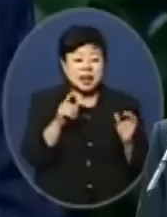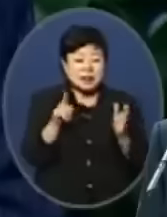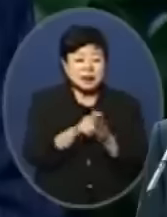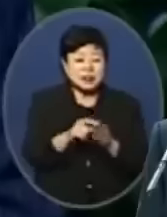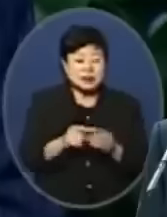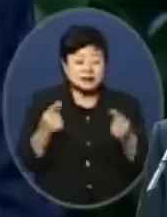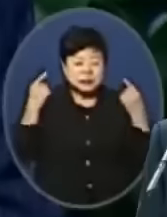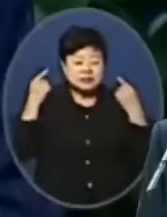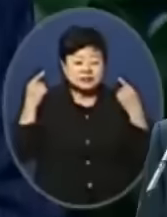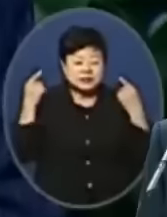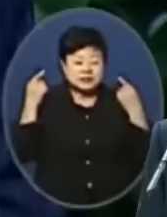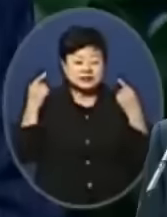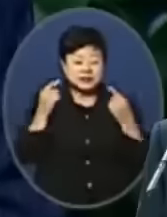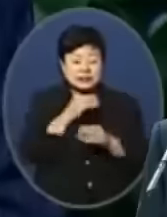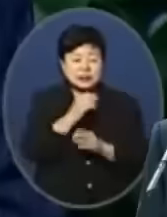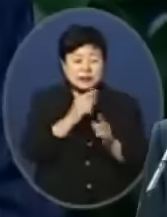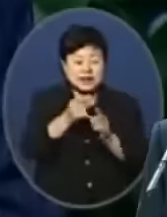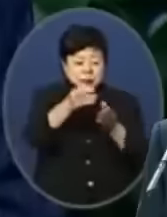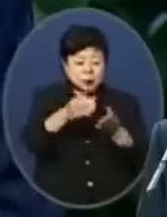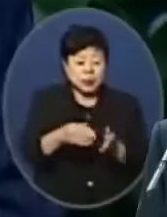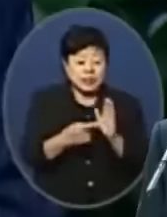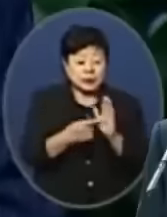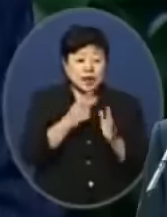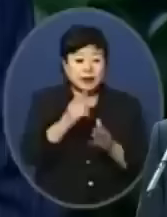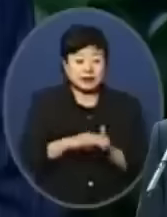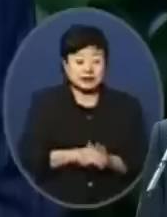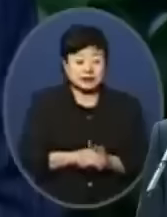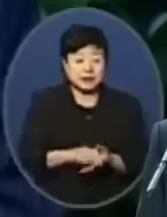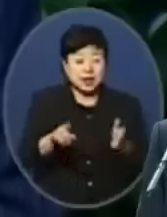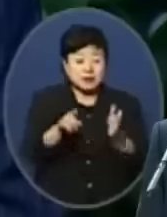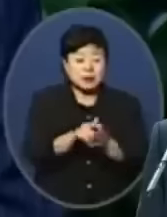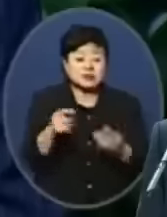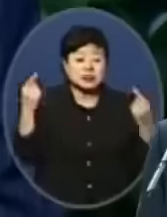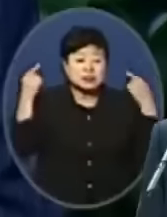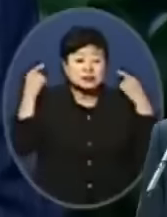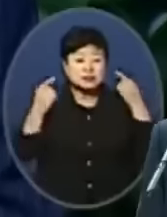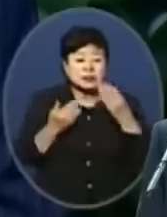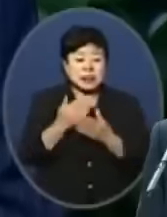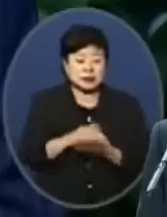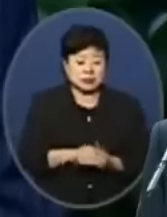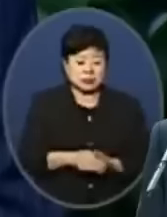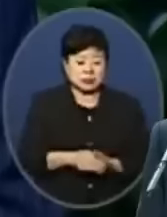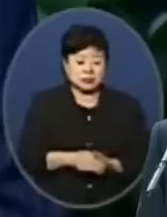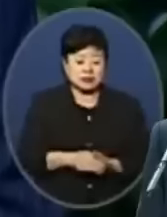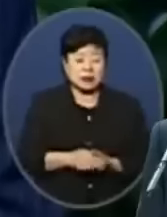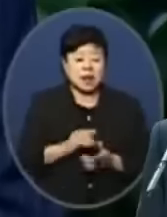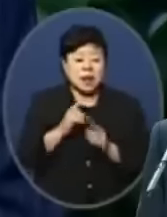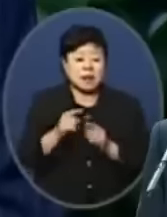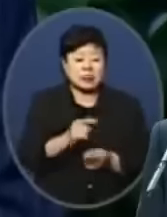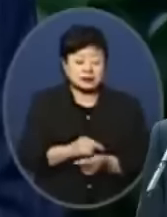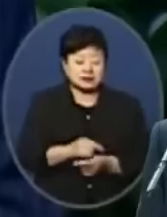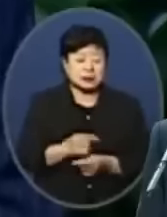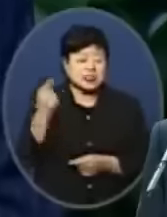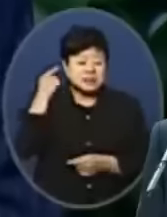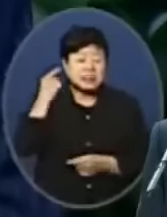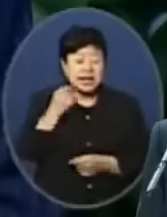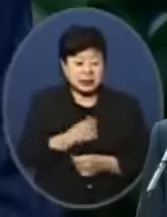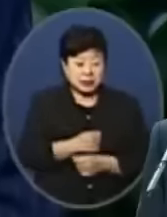믿음은 들음에서 나며 들음은 그리스도의 말씀으로 말미암는다. 믿음은 들음에서 난다니까 자꾸 이 말씀을 듣대로